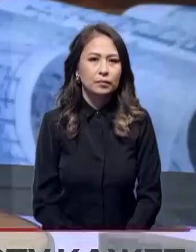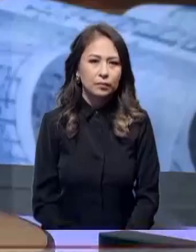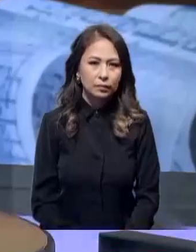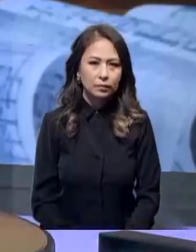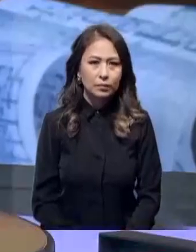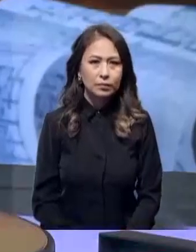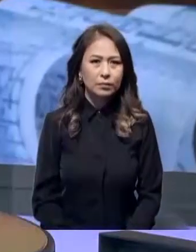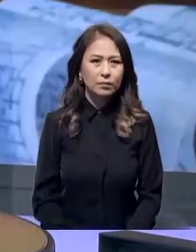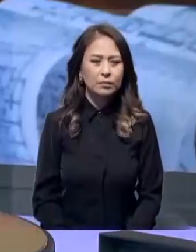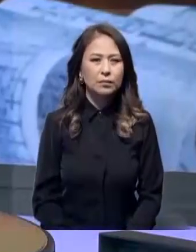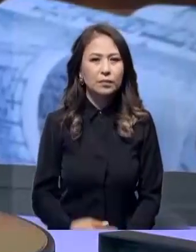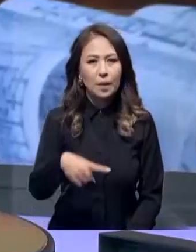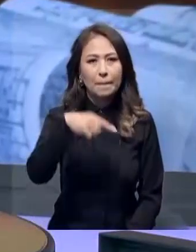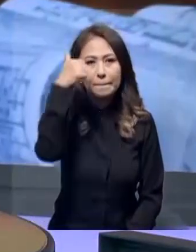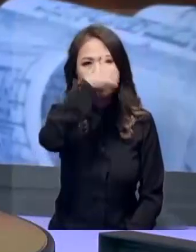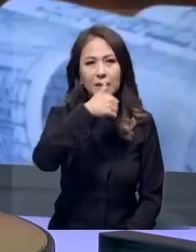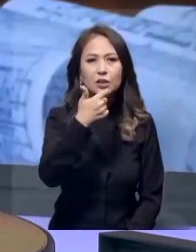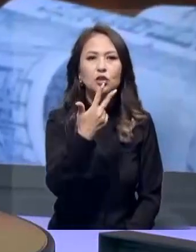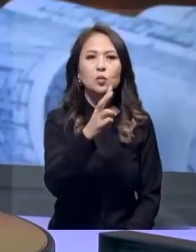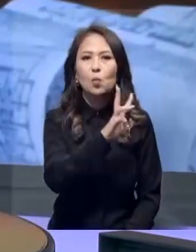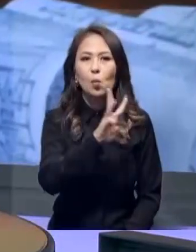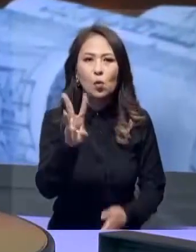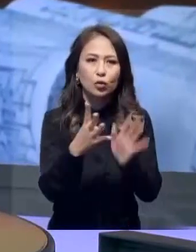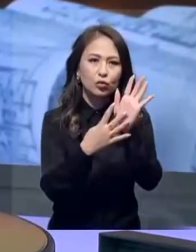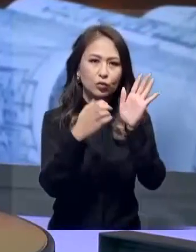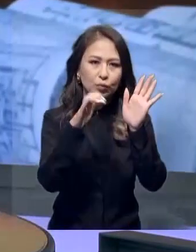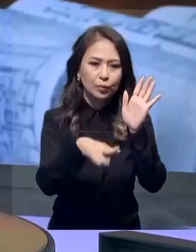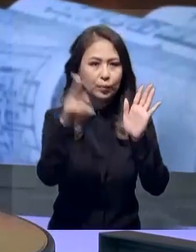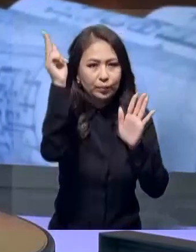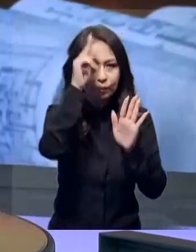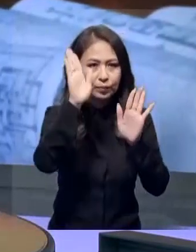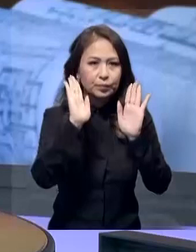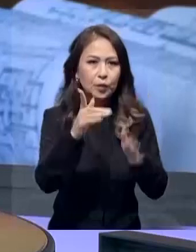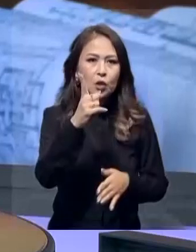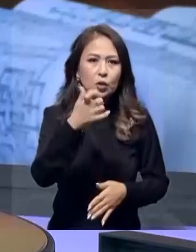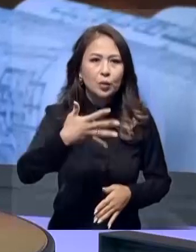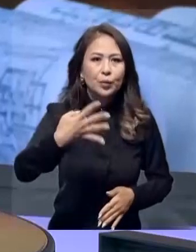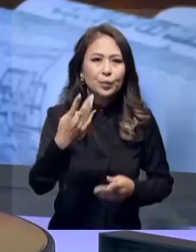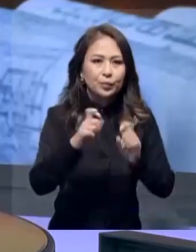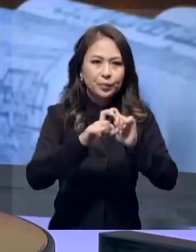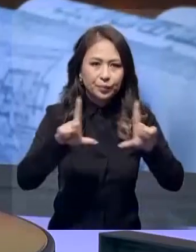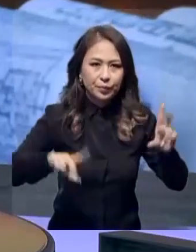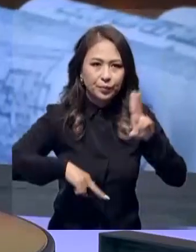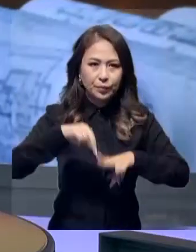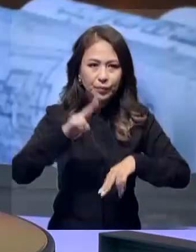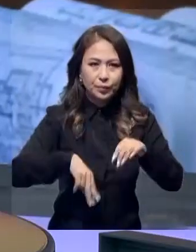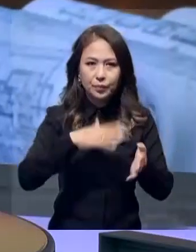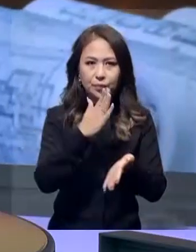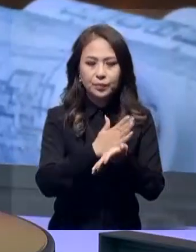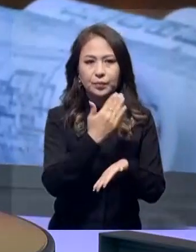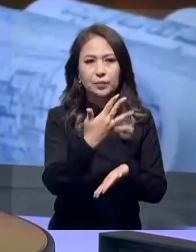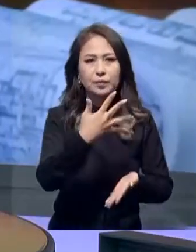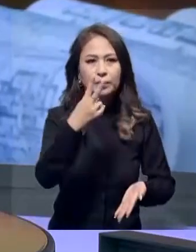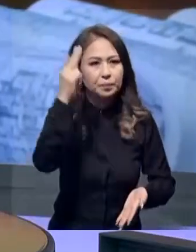талқыладық. Биыл 3 миллион 900 мыңдай оқушы сабаққа барады. Елде 154 мектептің құрылысы жүріп жатыр.